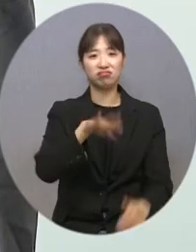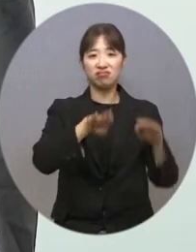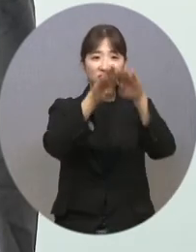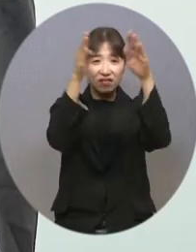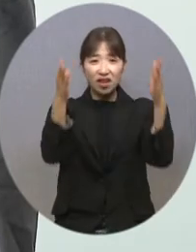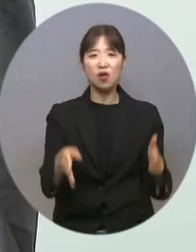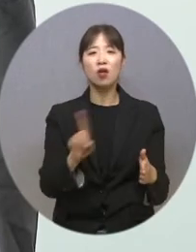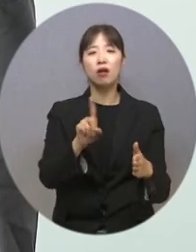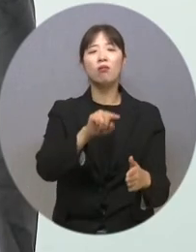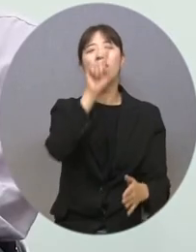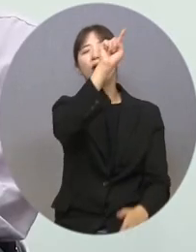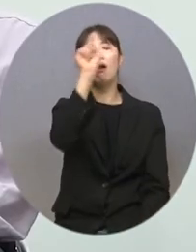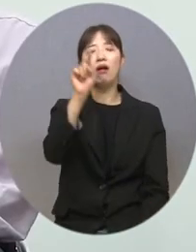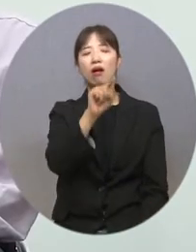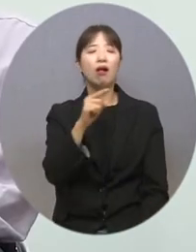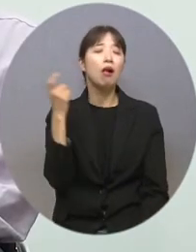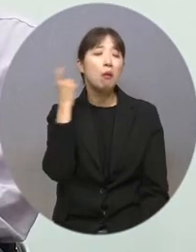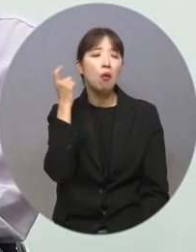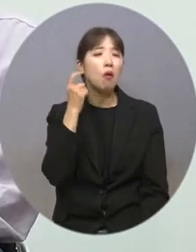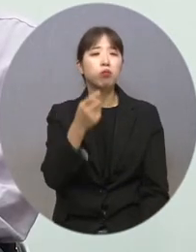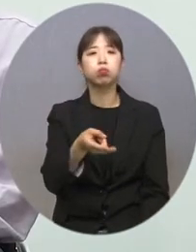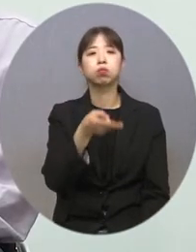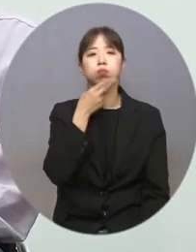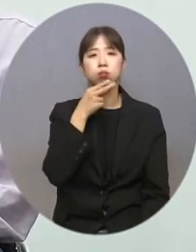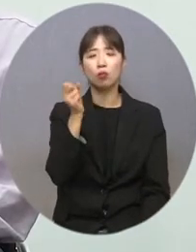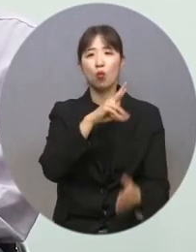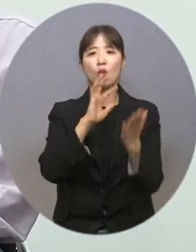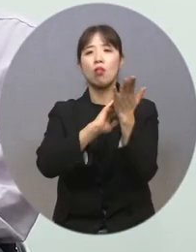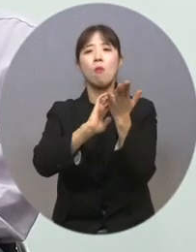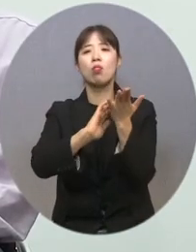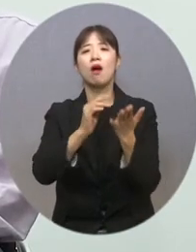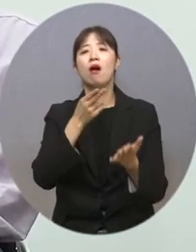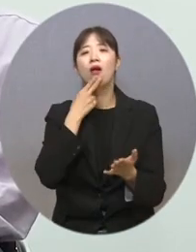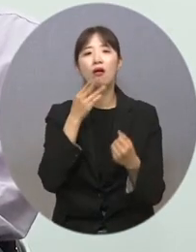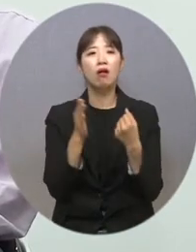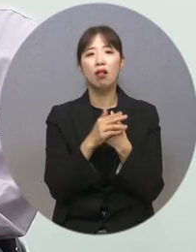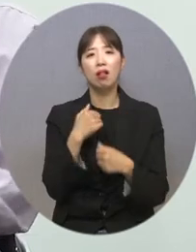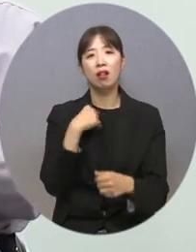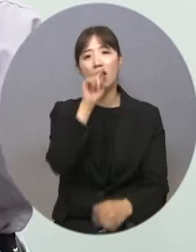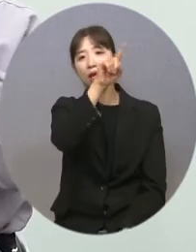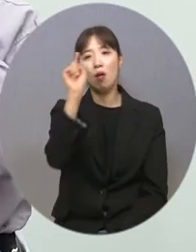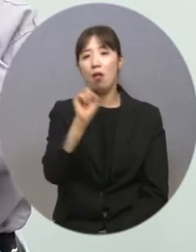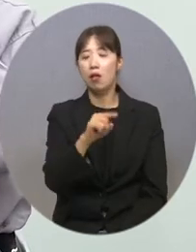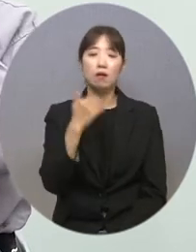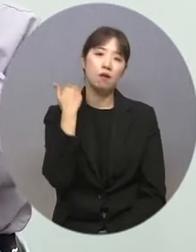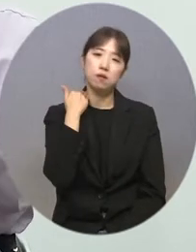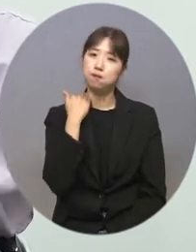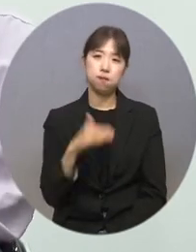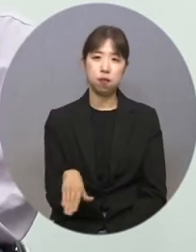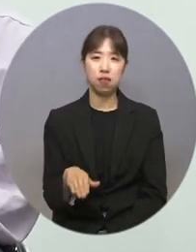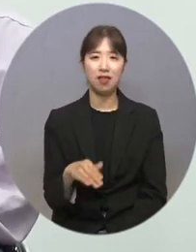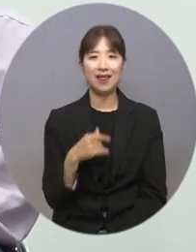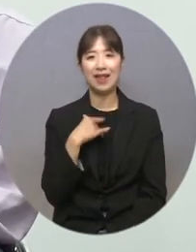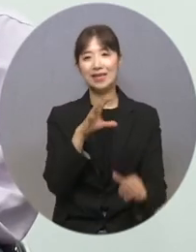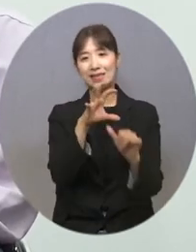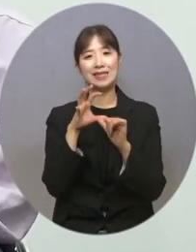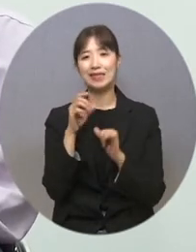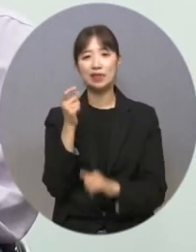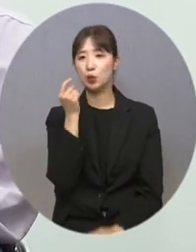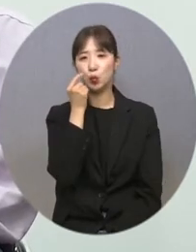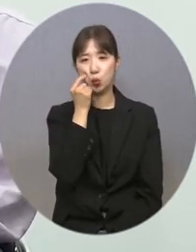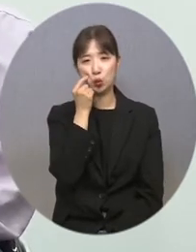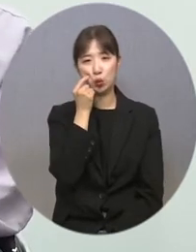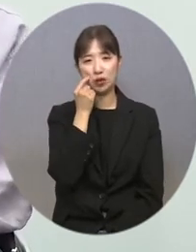는 터치패드 고 음청 기능도 없고 점자 도 없고 다 에 쓸 수가 없어요 쓸 수 없는 거죠 오고